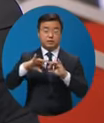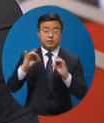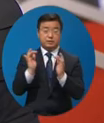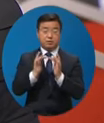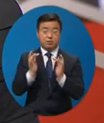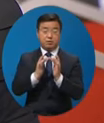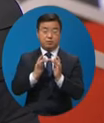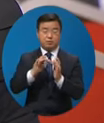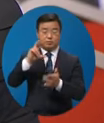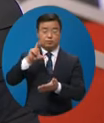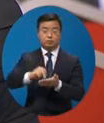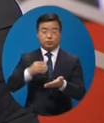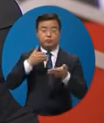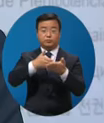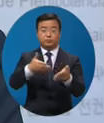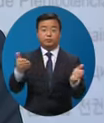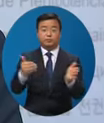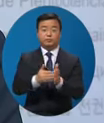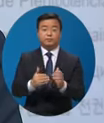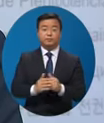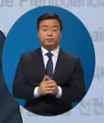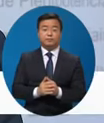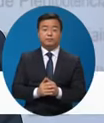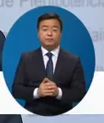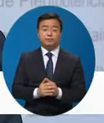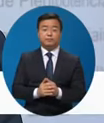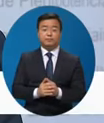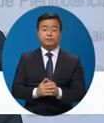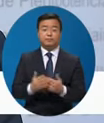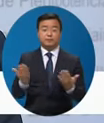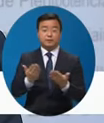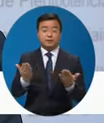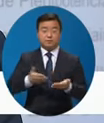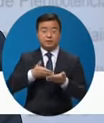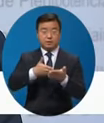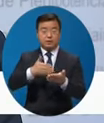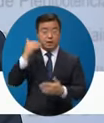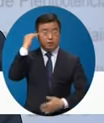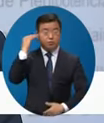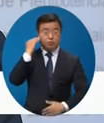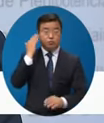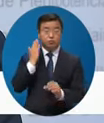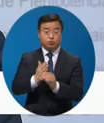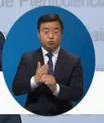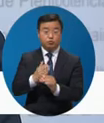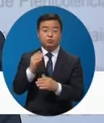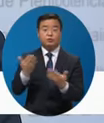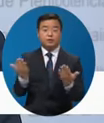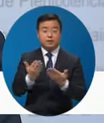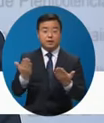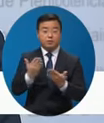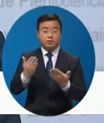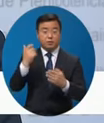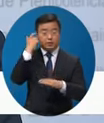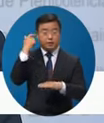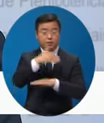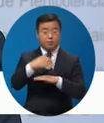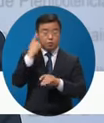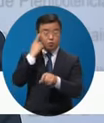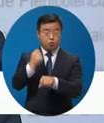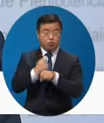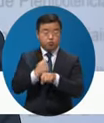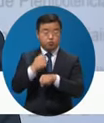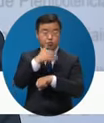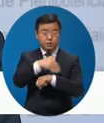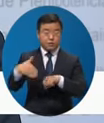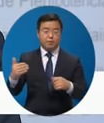의제로 내놓은 상황입니다. 사업을 제안한 우리나라를 중심으로 해서 그러한 사업과 계획과 연구 계획이 발전되게